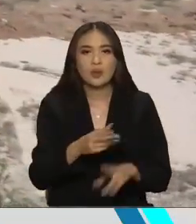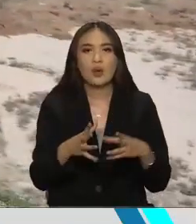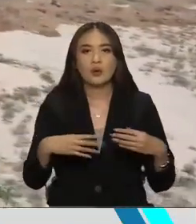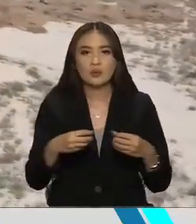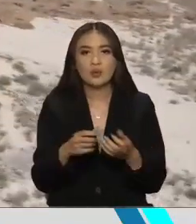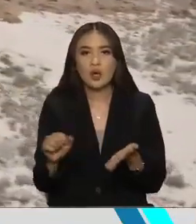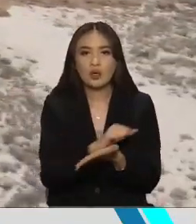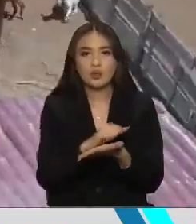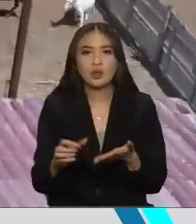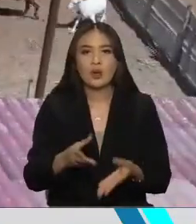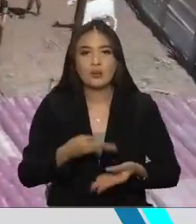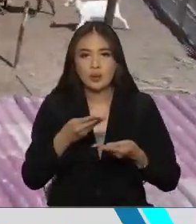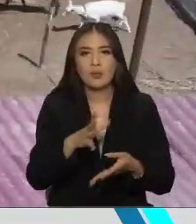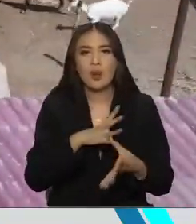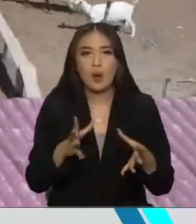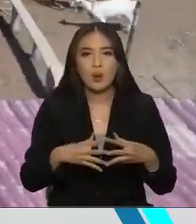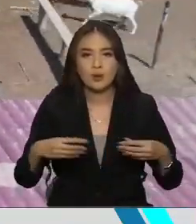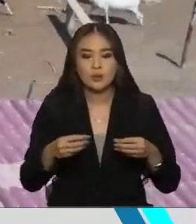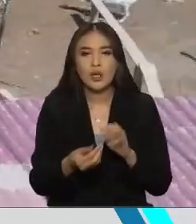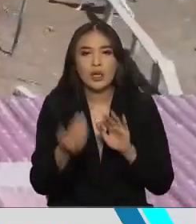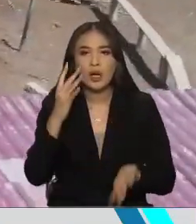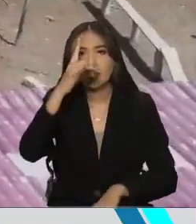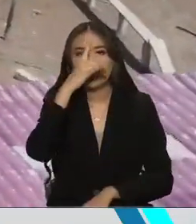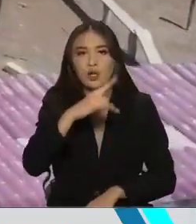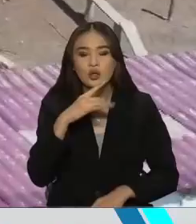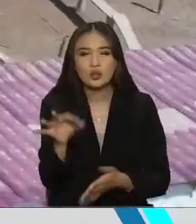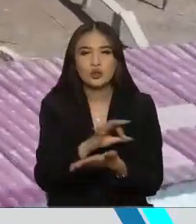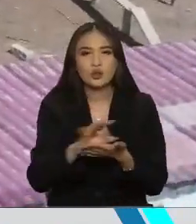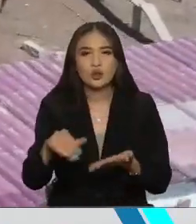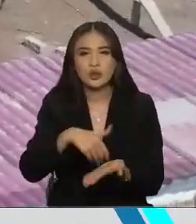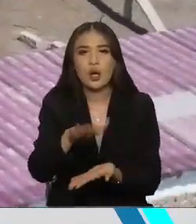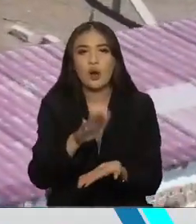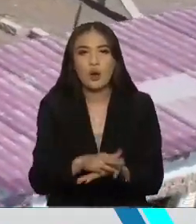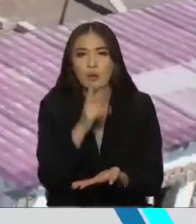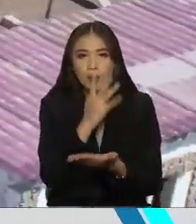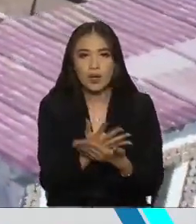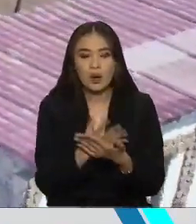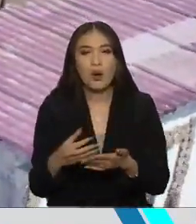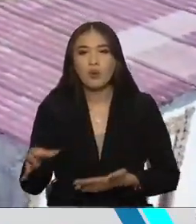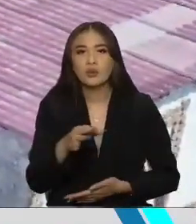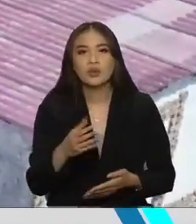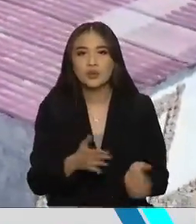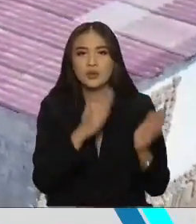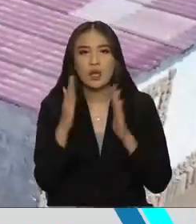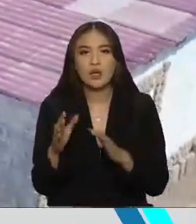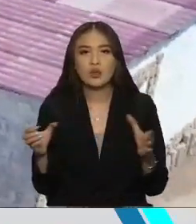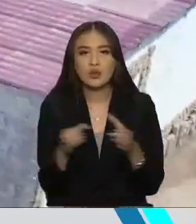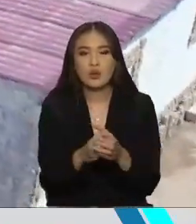тиісті құжаттарды тапсырған. Отбасы бұған дейін Қазақстанның үздік тауары байқауының облыстық кезеңінде топ